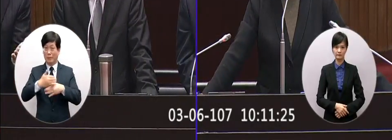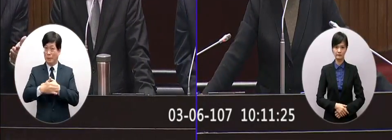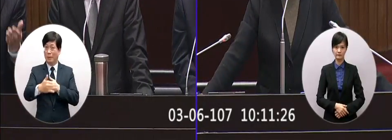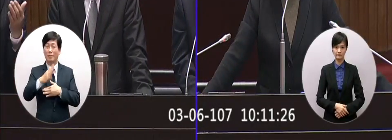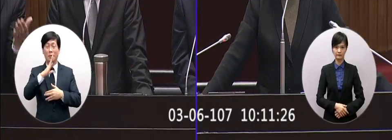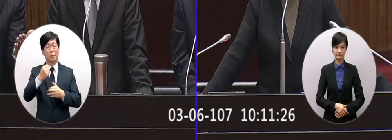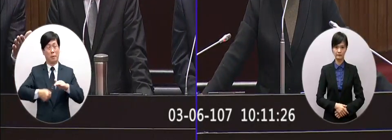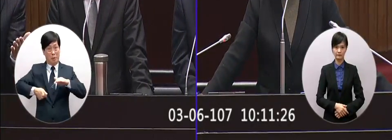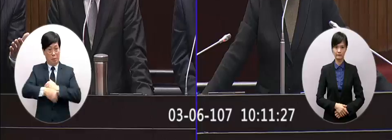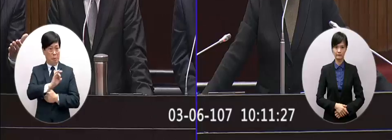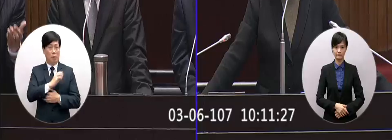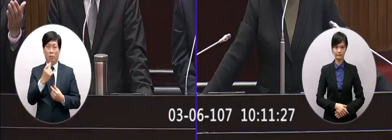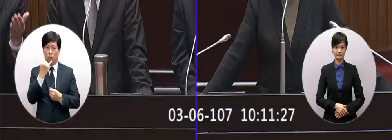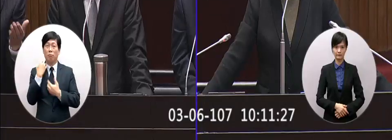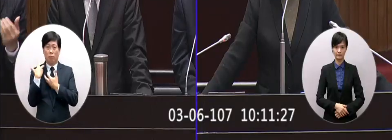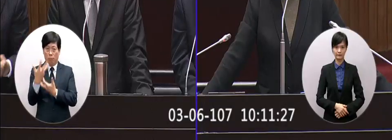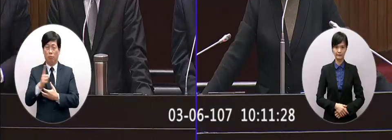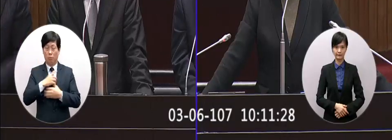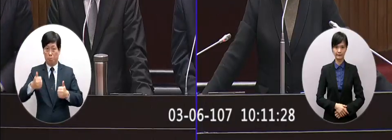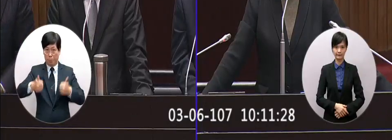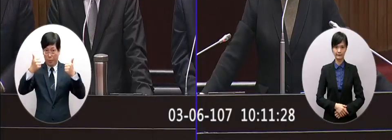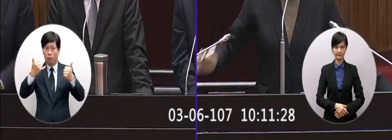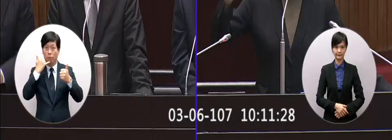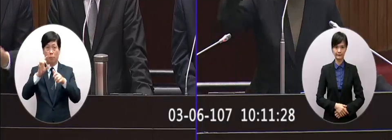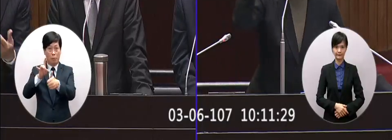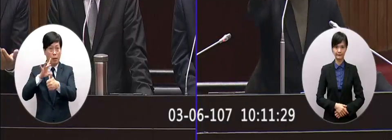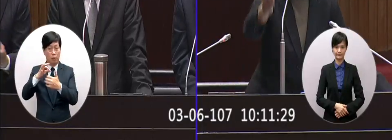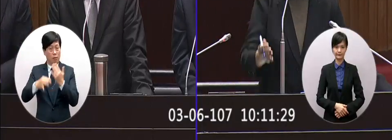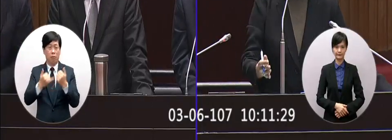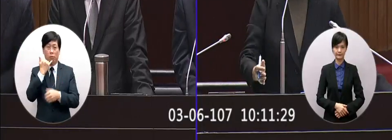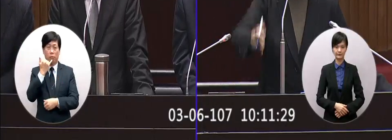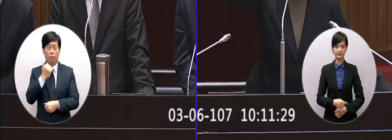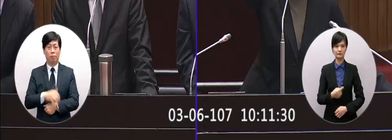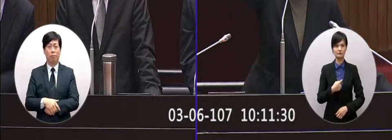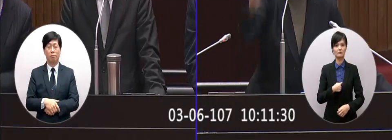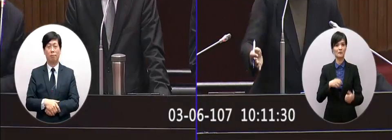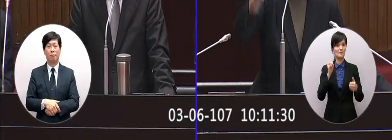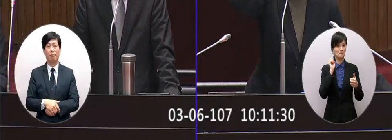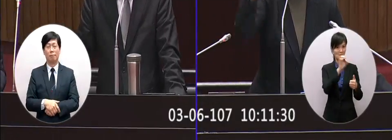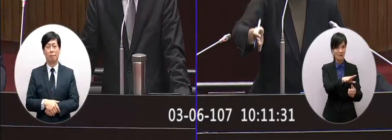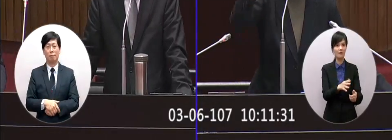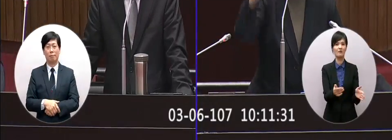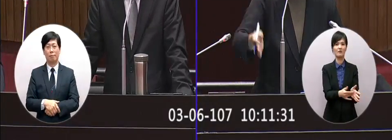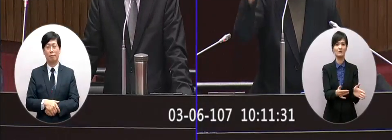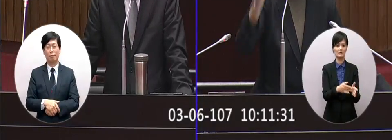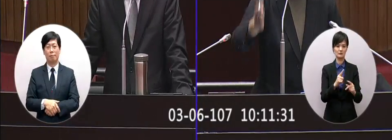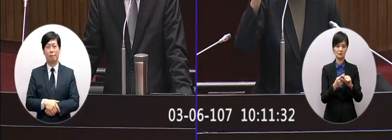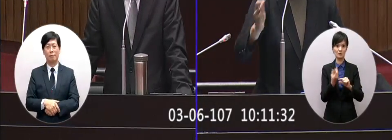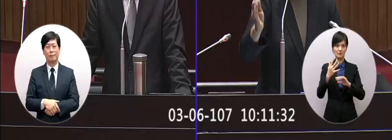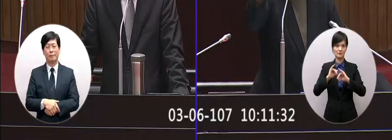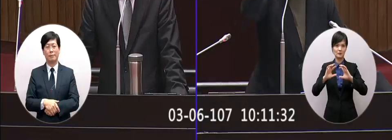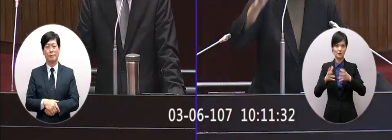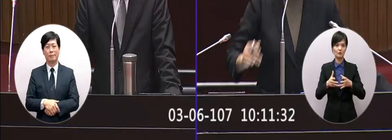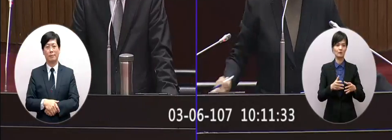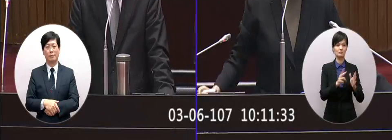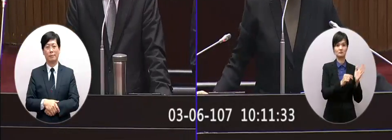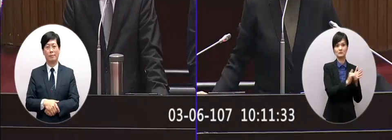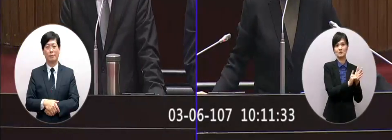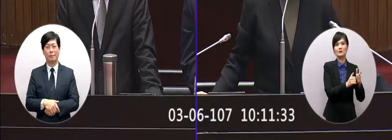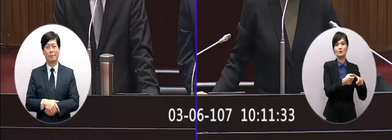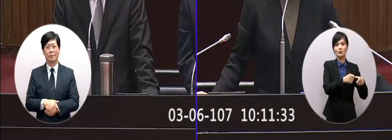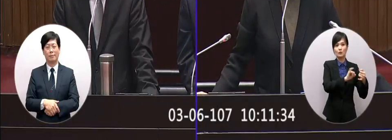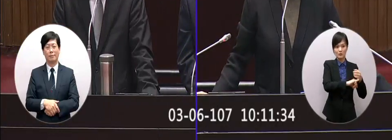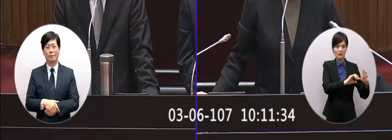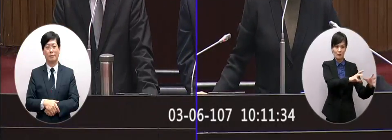入缔约国也可以经由双核利用纽约公约所规范。 我们已经告诉你们了，中华民国不是纽约公约的核